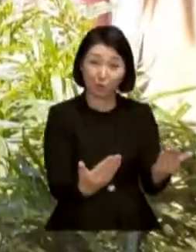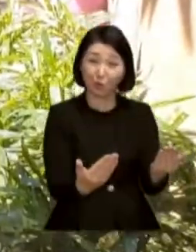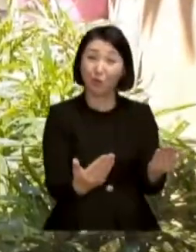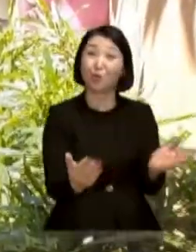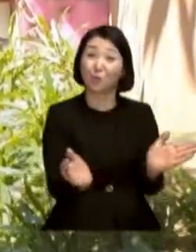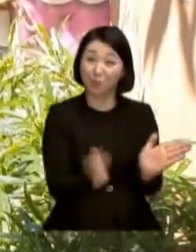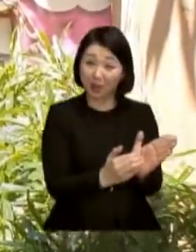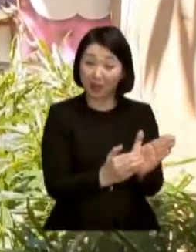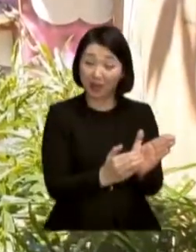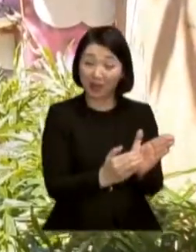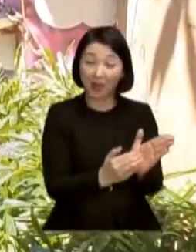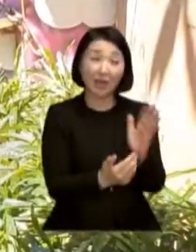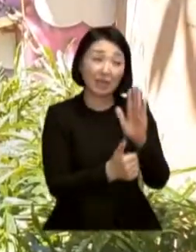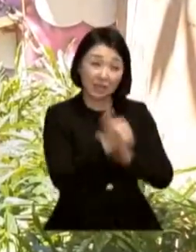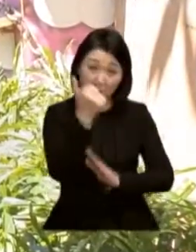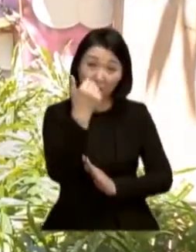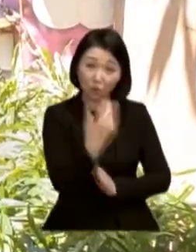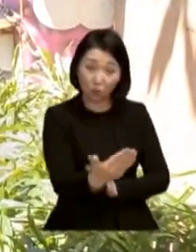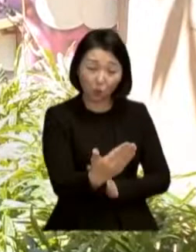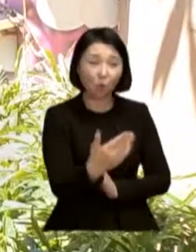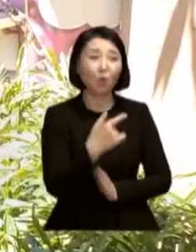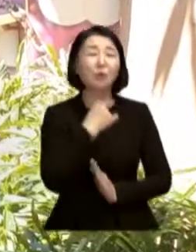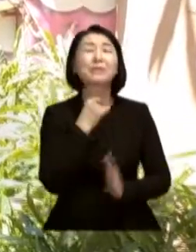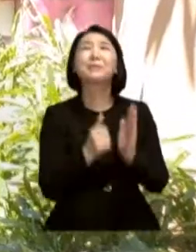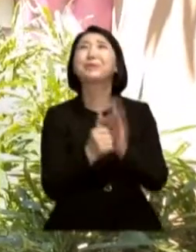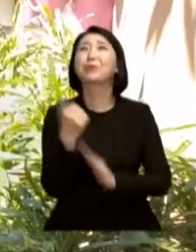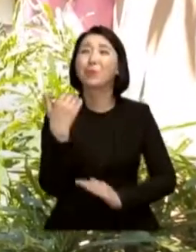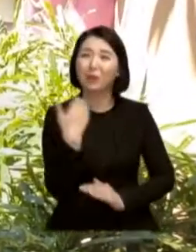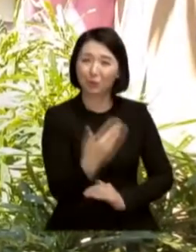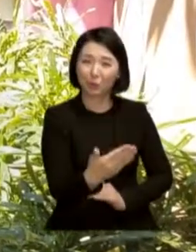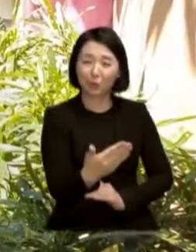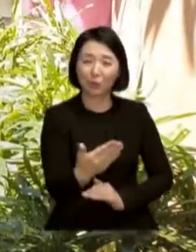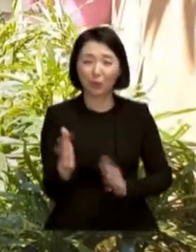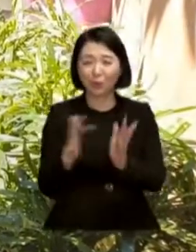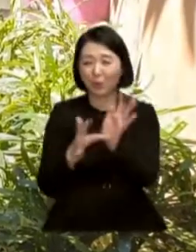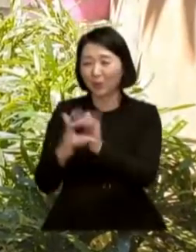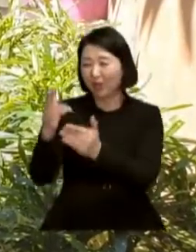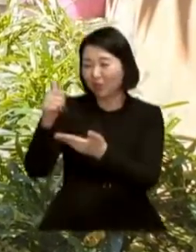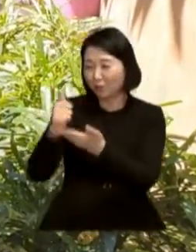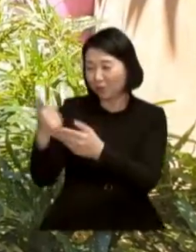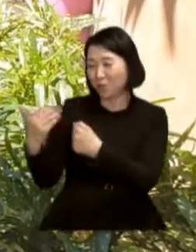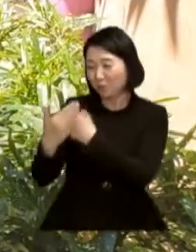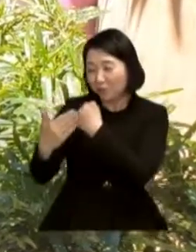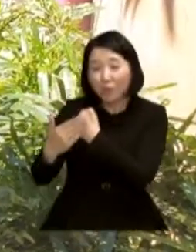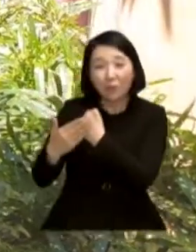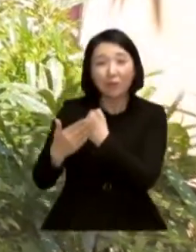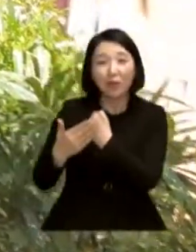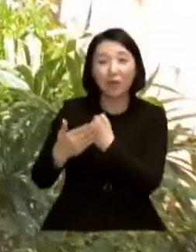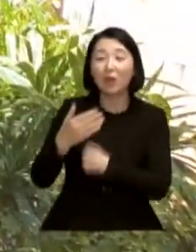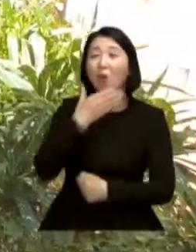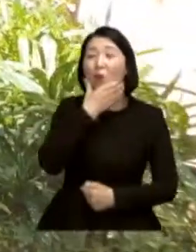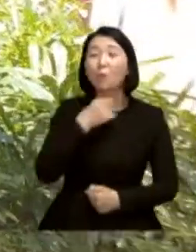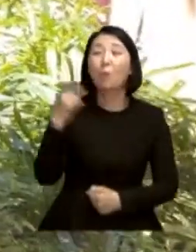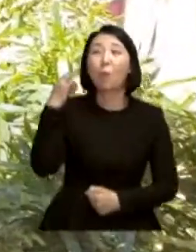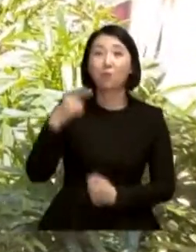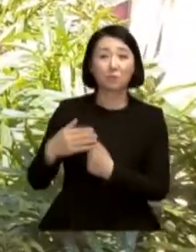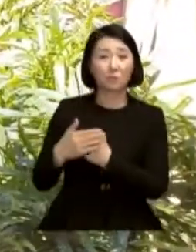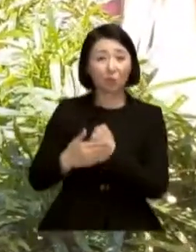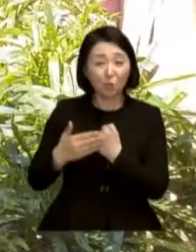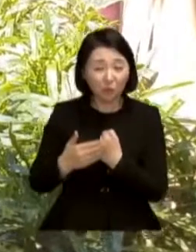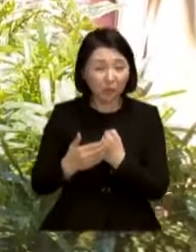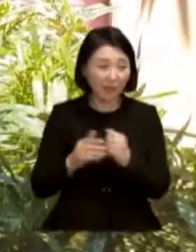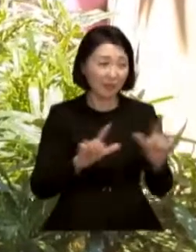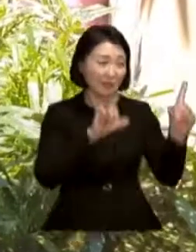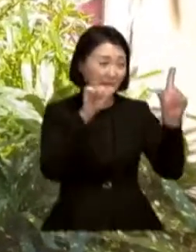지어줌으로써 그들에게 희망을 주고 소망을 줘서 정말 예수님 때문에 복음 때문에 삶에